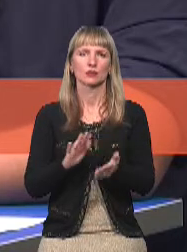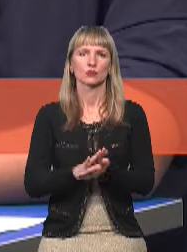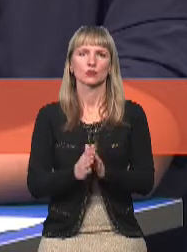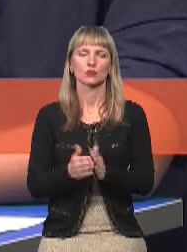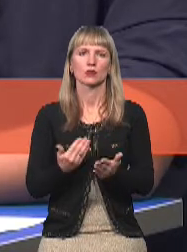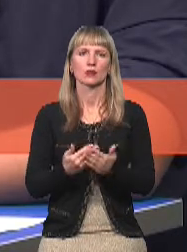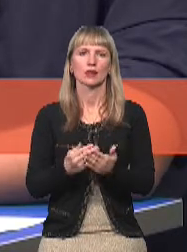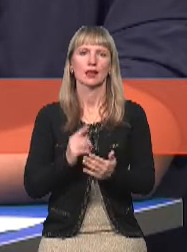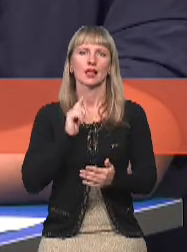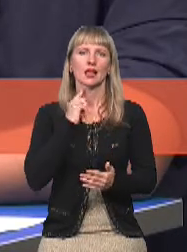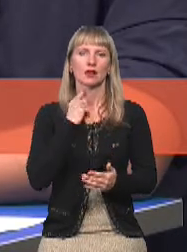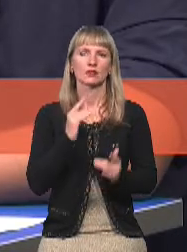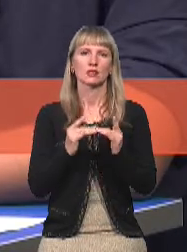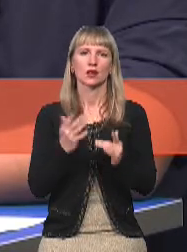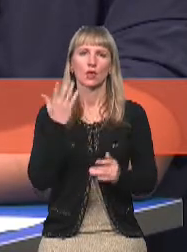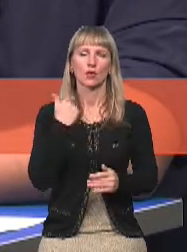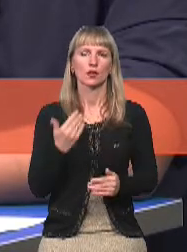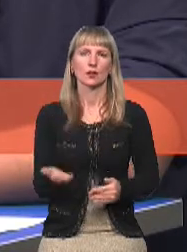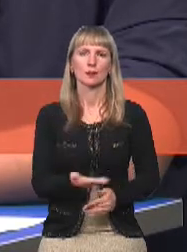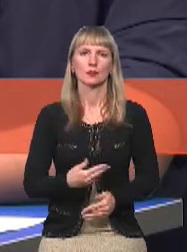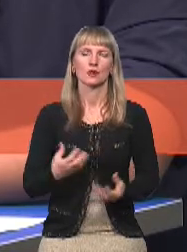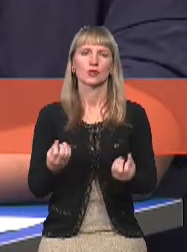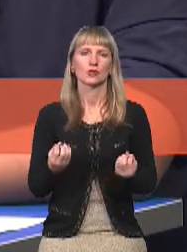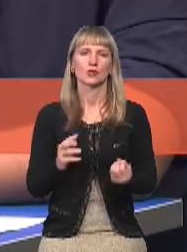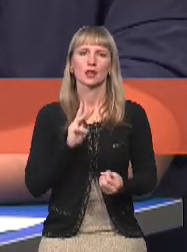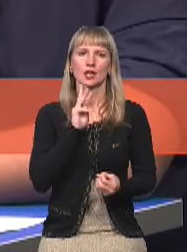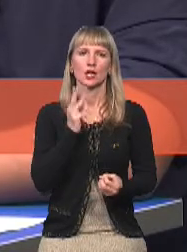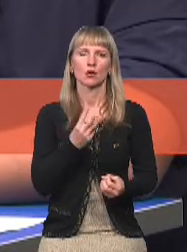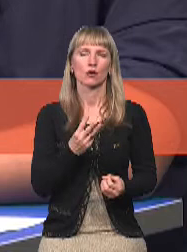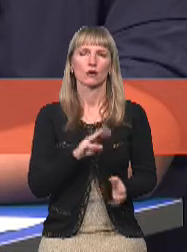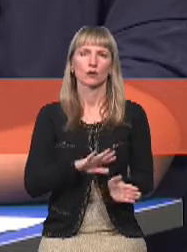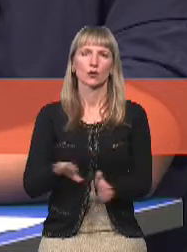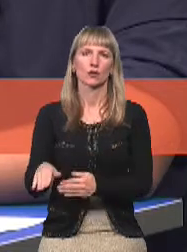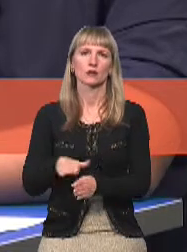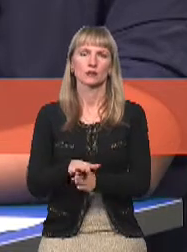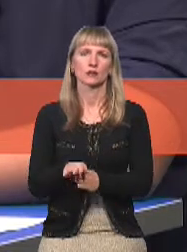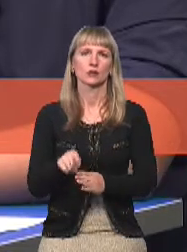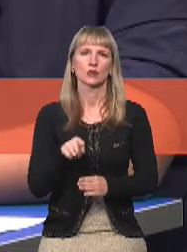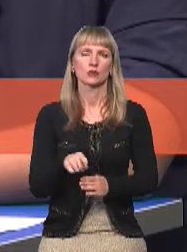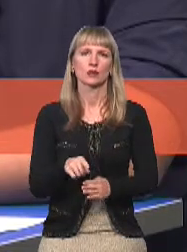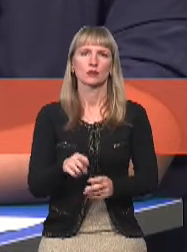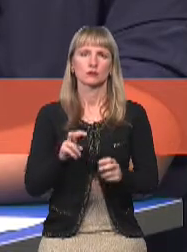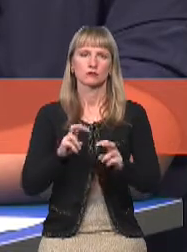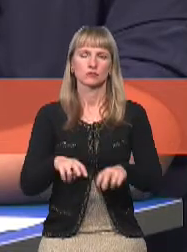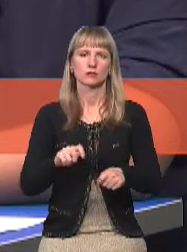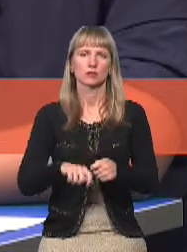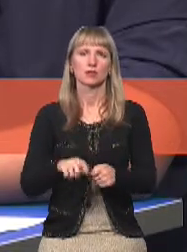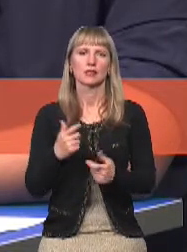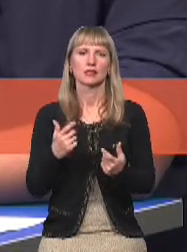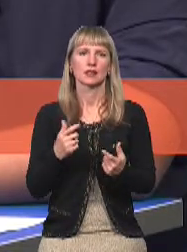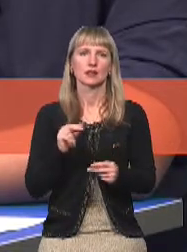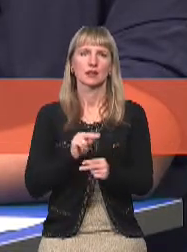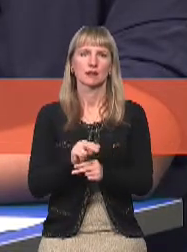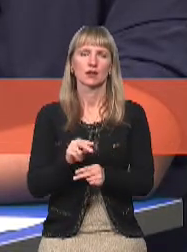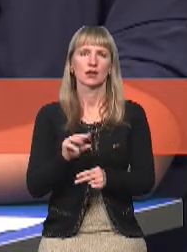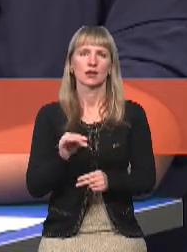наприклад, Кіровський інтернат, коли ми ще, здається, 3 роки по тому здійснювали туди моніторингові візити, навчали в тому числі